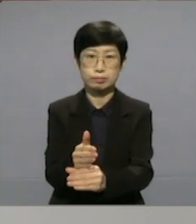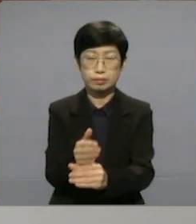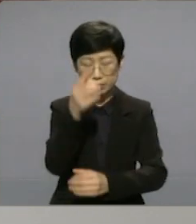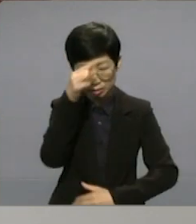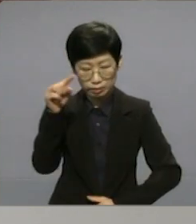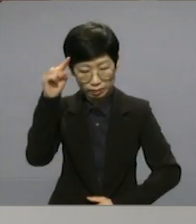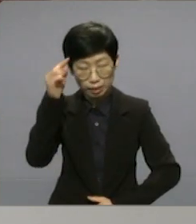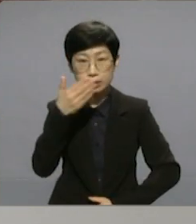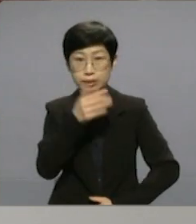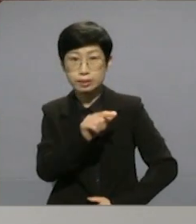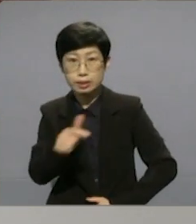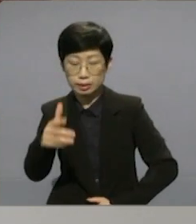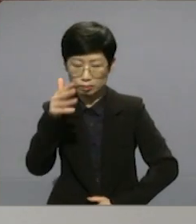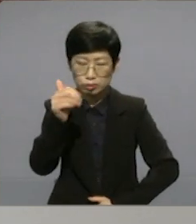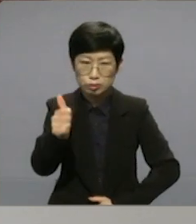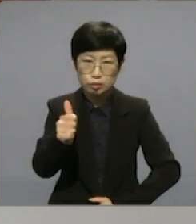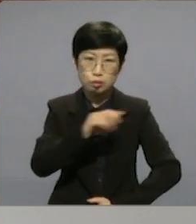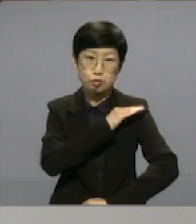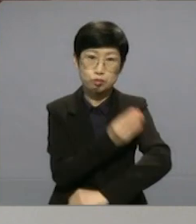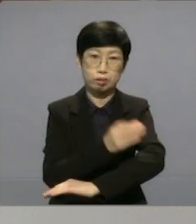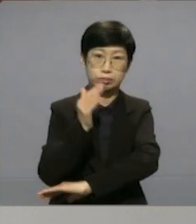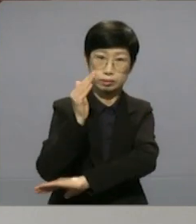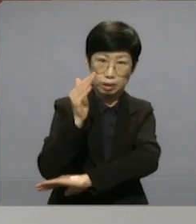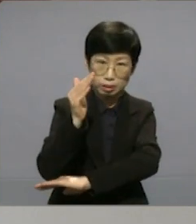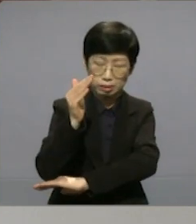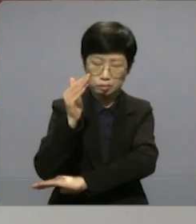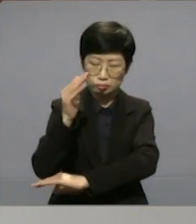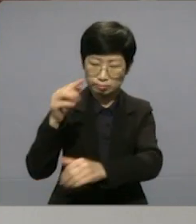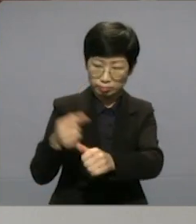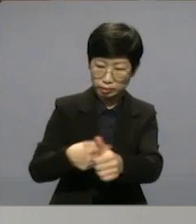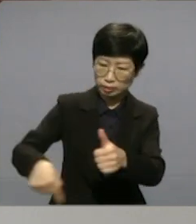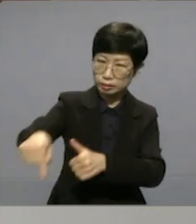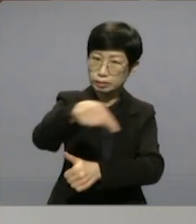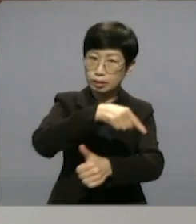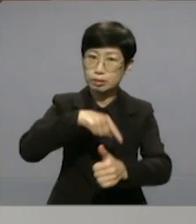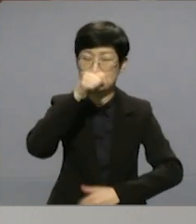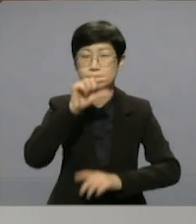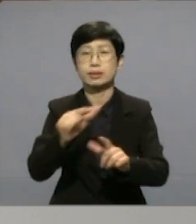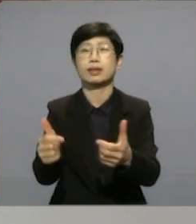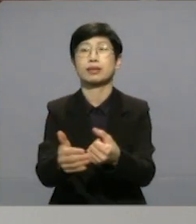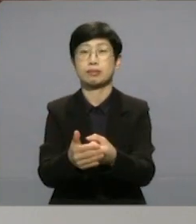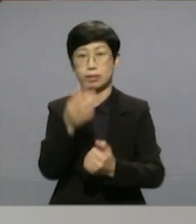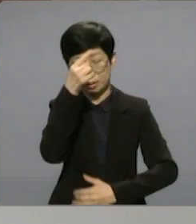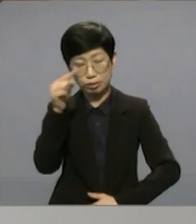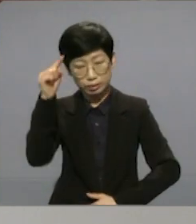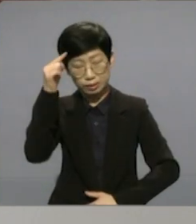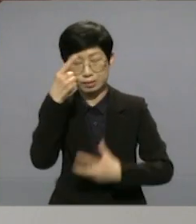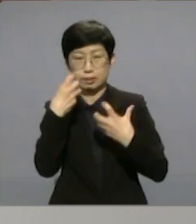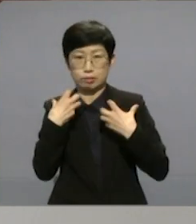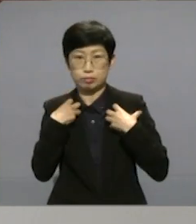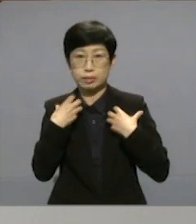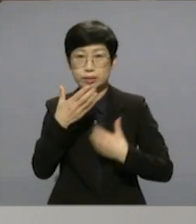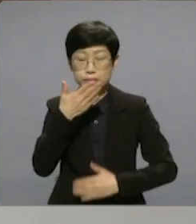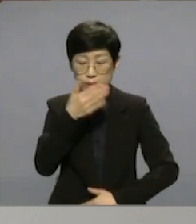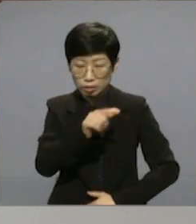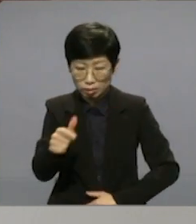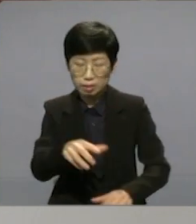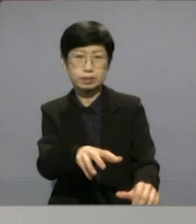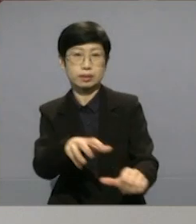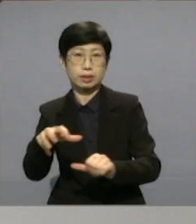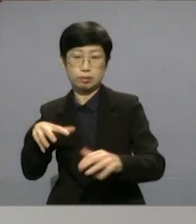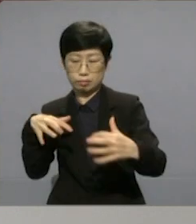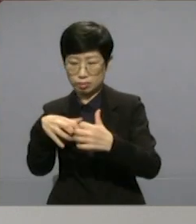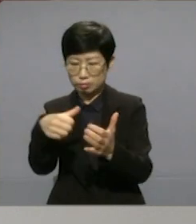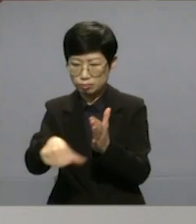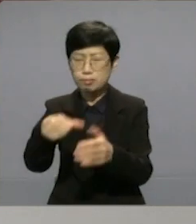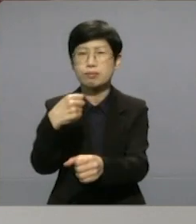강조하며 사업 환경이 악화하고 있기 때문인데, 러시아 정부가 곡물을 무기화하고 있다는 지적입니다. 정진호